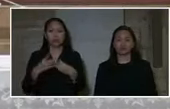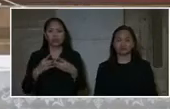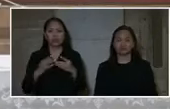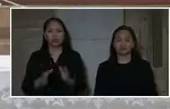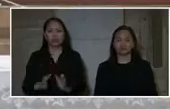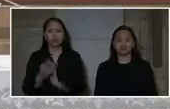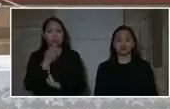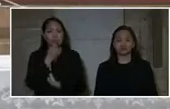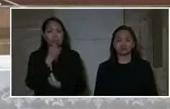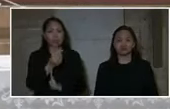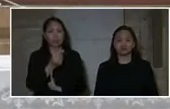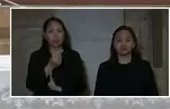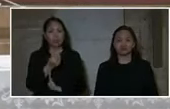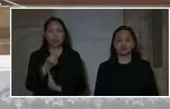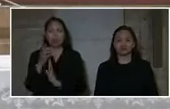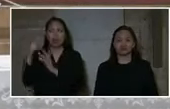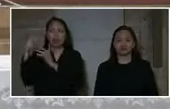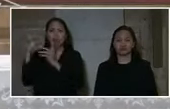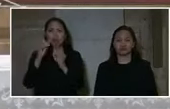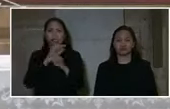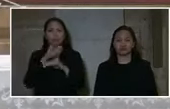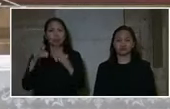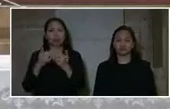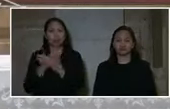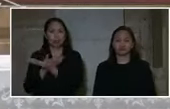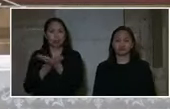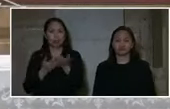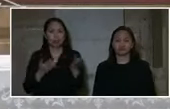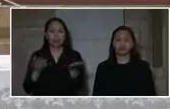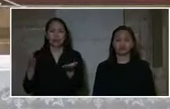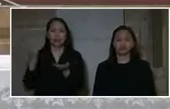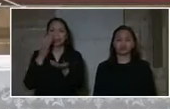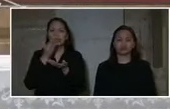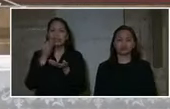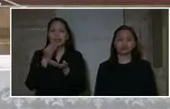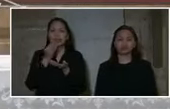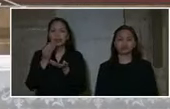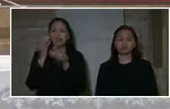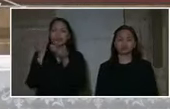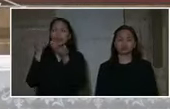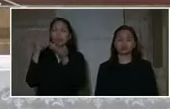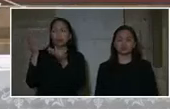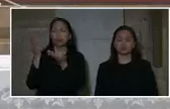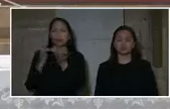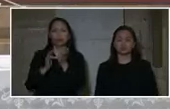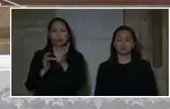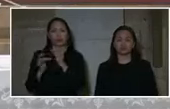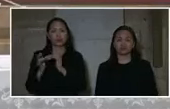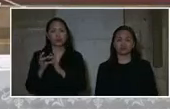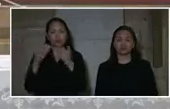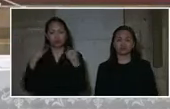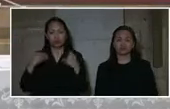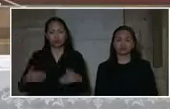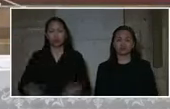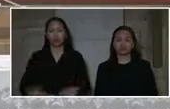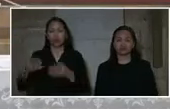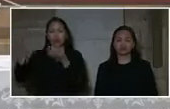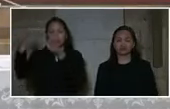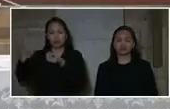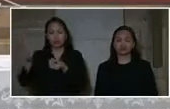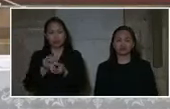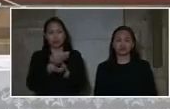sinabi, tanggapin ninyong lahat ito at kanin, ito ang aking katawan na